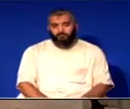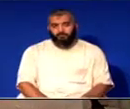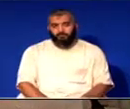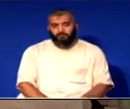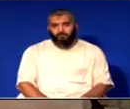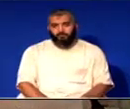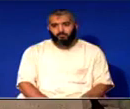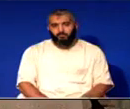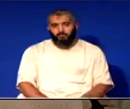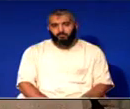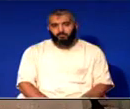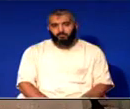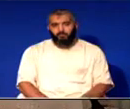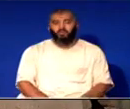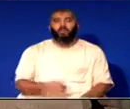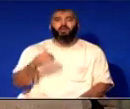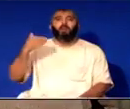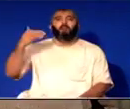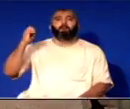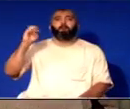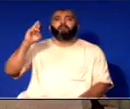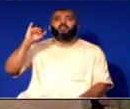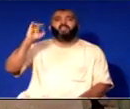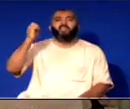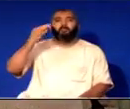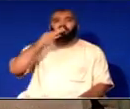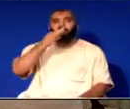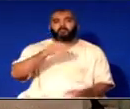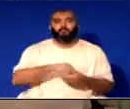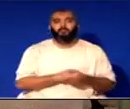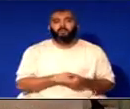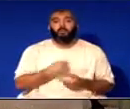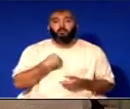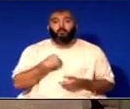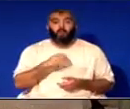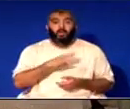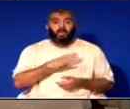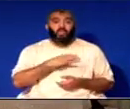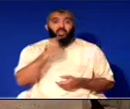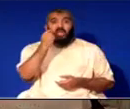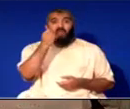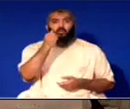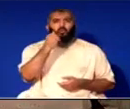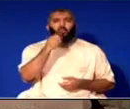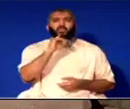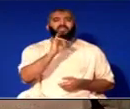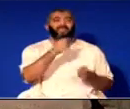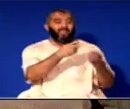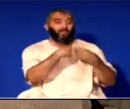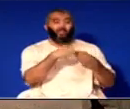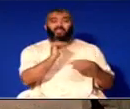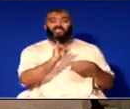البرنامج. مريم من قسنطينة تقول بأنه قاعدوا عندها سوارت انت عمرت باباها، نعم، مرضتها